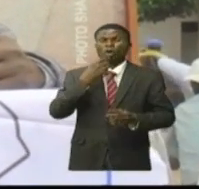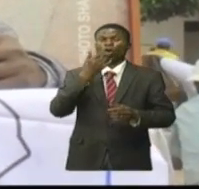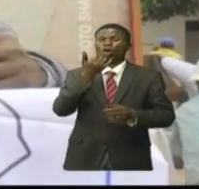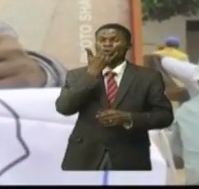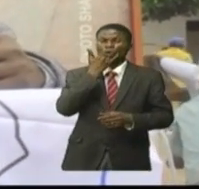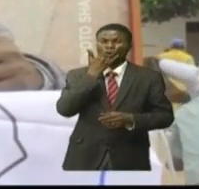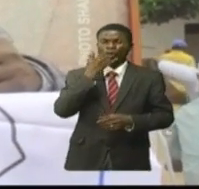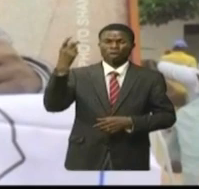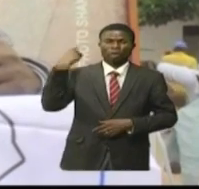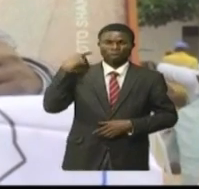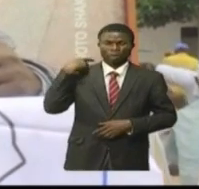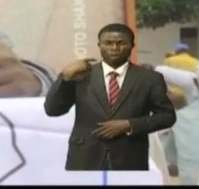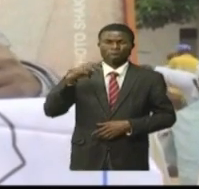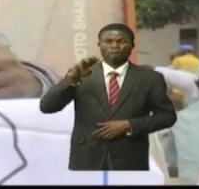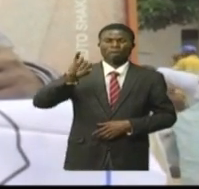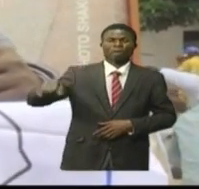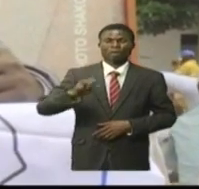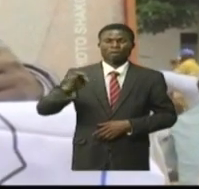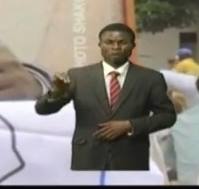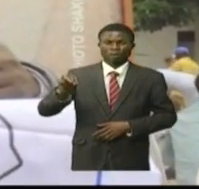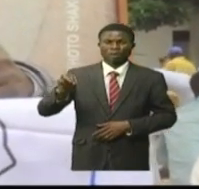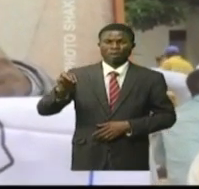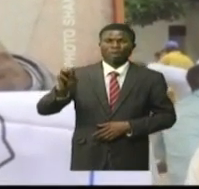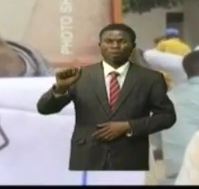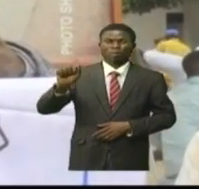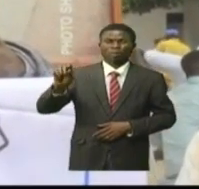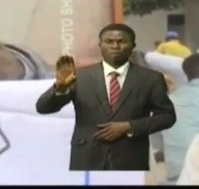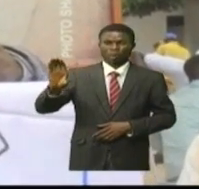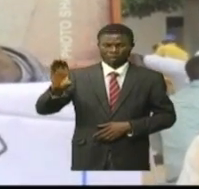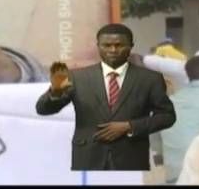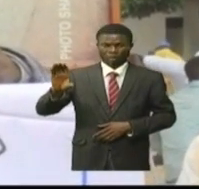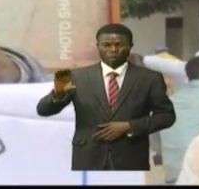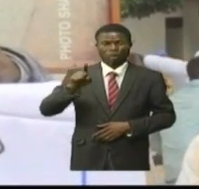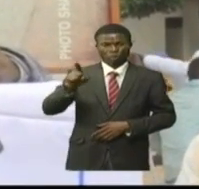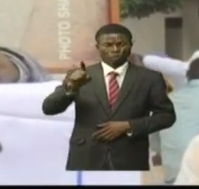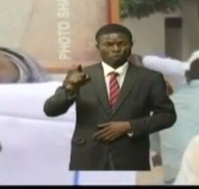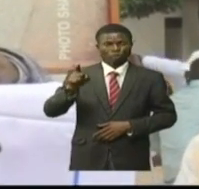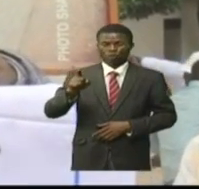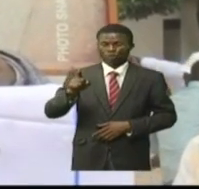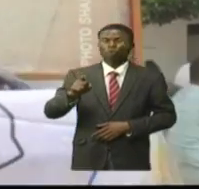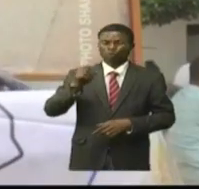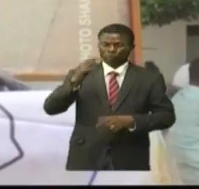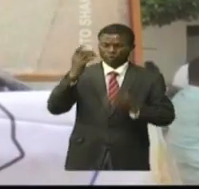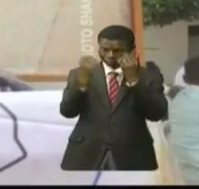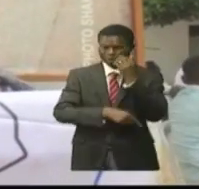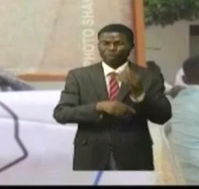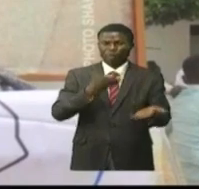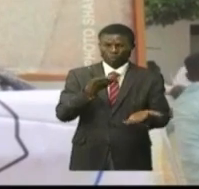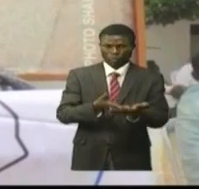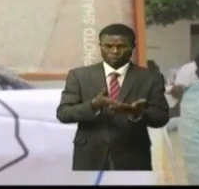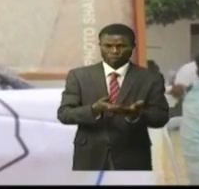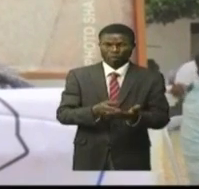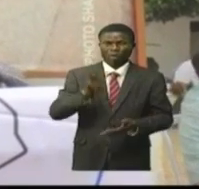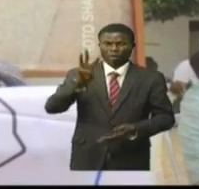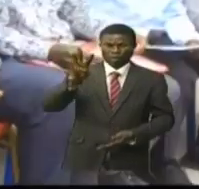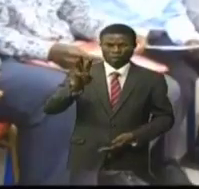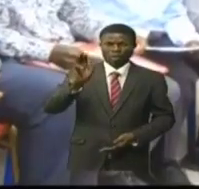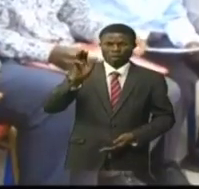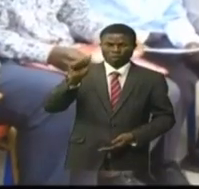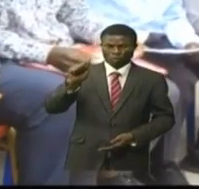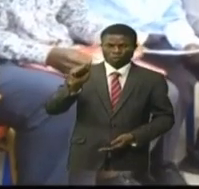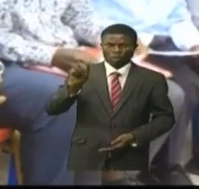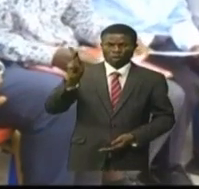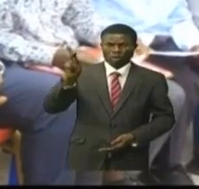l'honorable Jean-Marc Kaboum dans la permanence donc il ne peut faire l'exception même si j'étais encore président